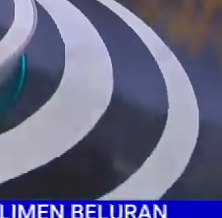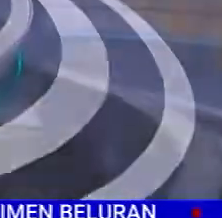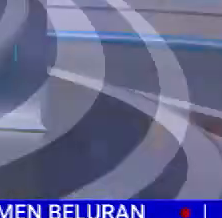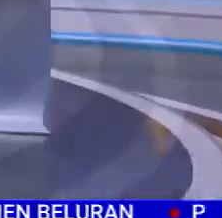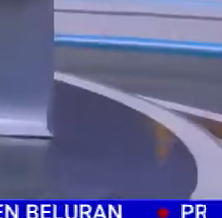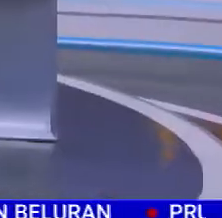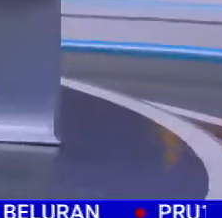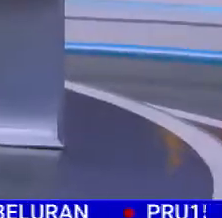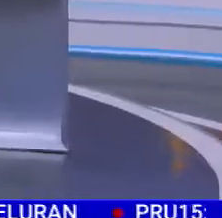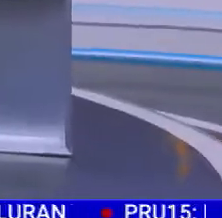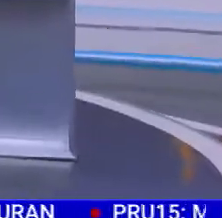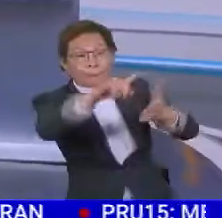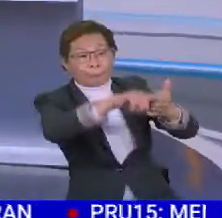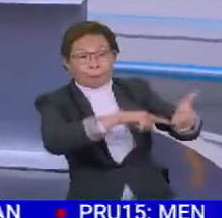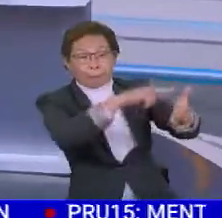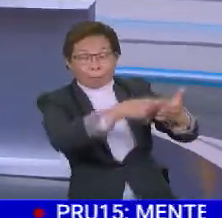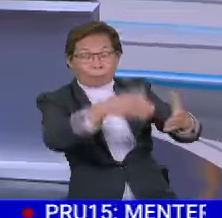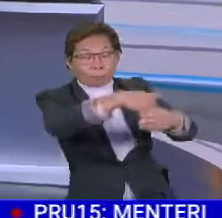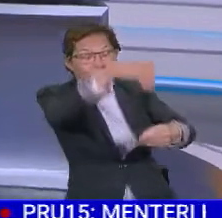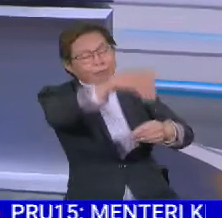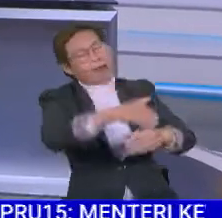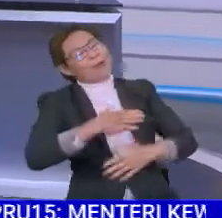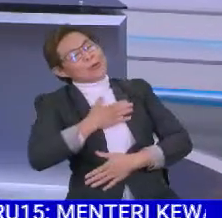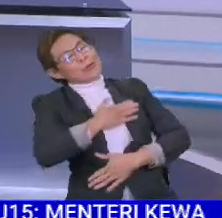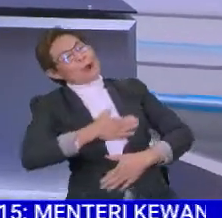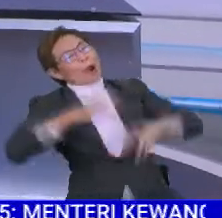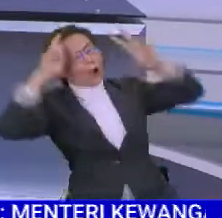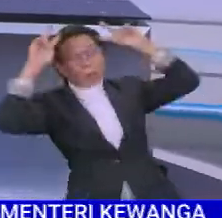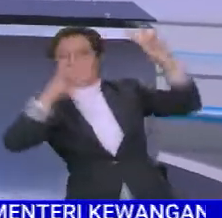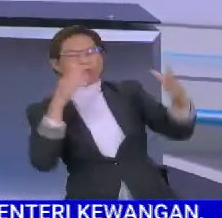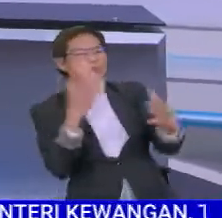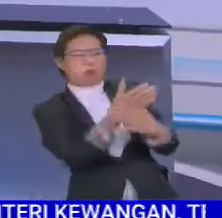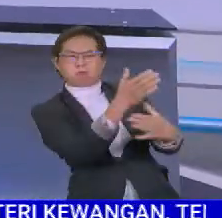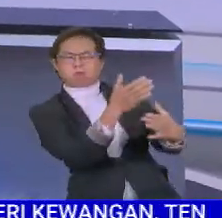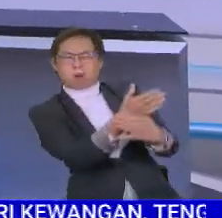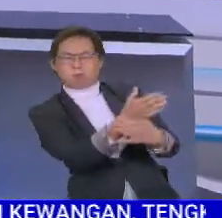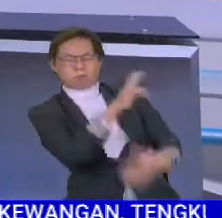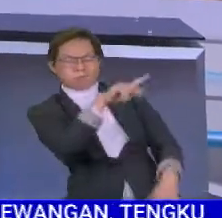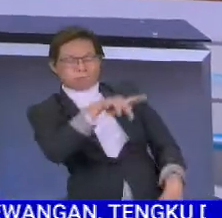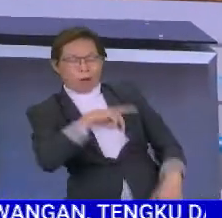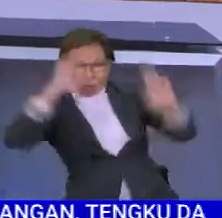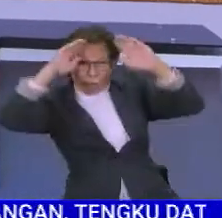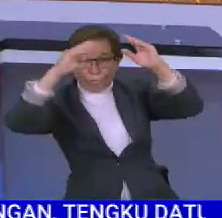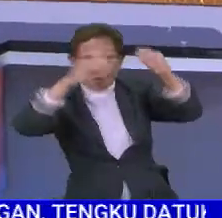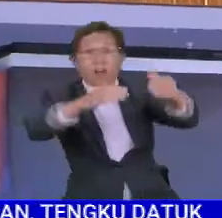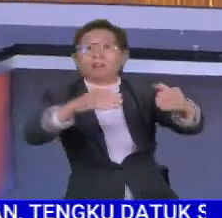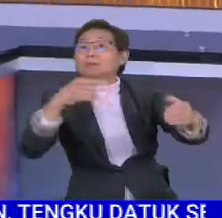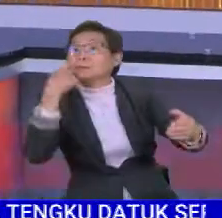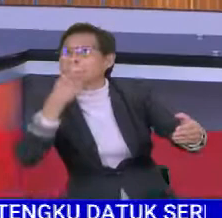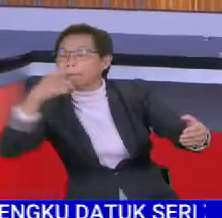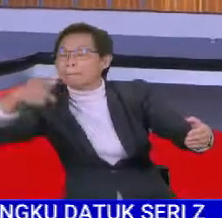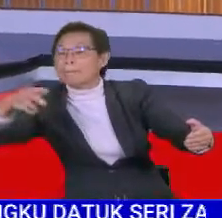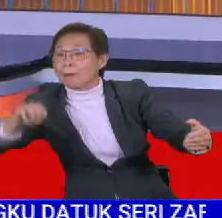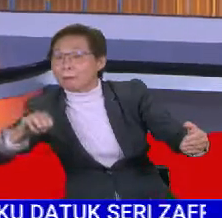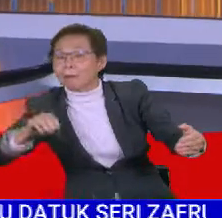Strategi kempen pilihan raya secara santai, harmoni dan tidak menyerang pribadi lawan menjadi fokus Perdana Menteri Datuk Seri Ismail Sabri